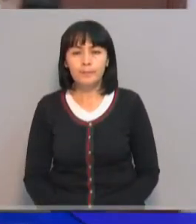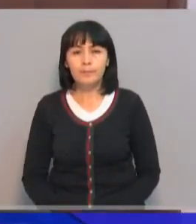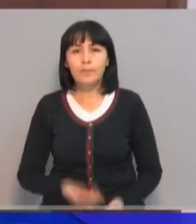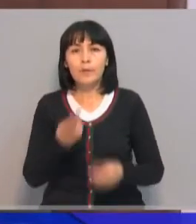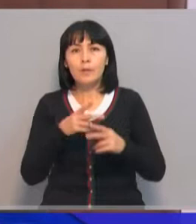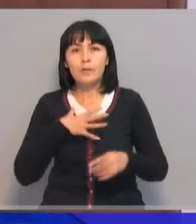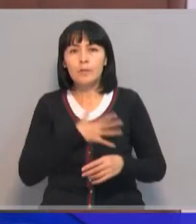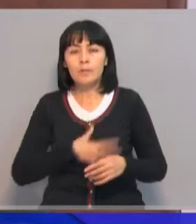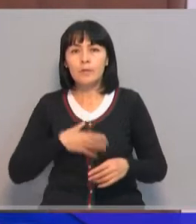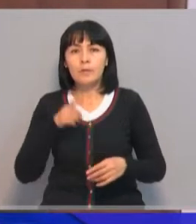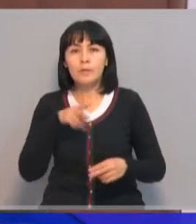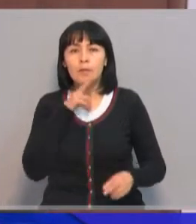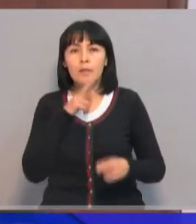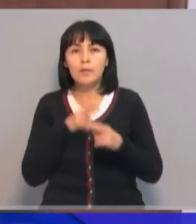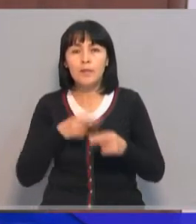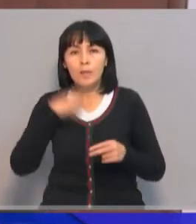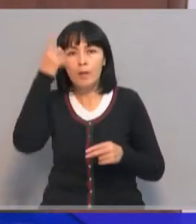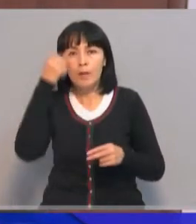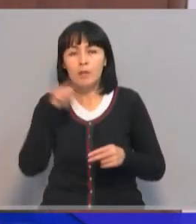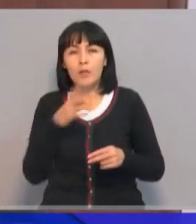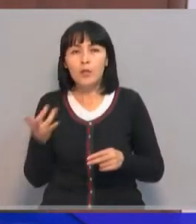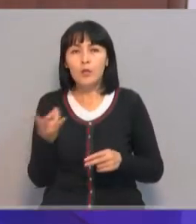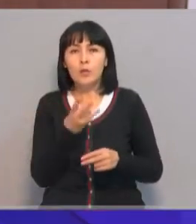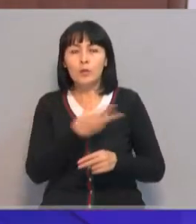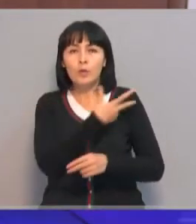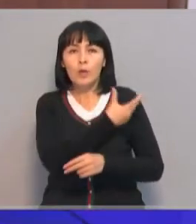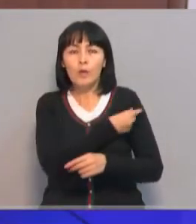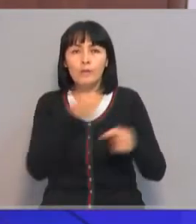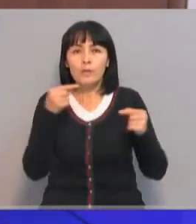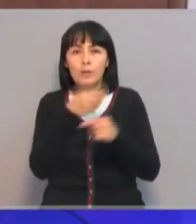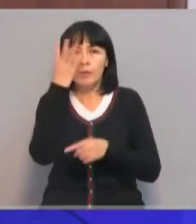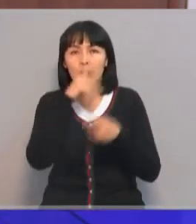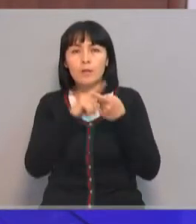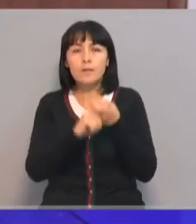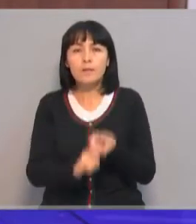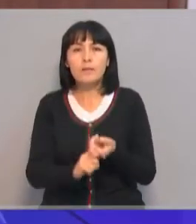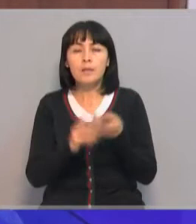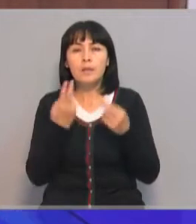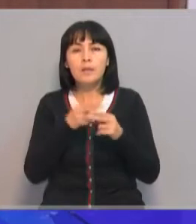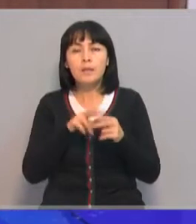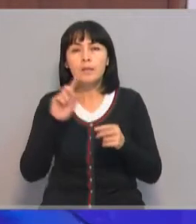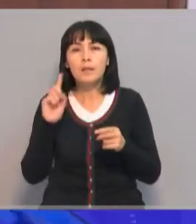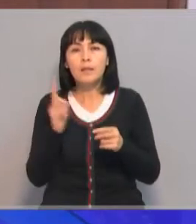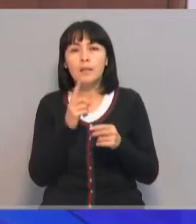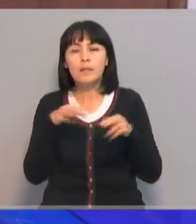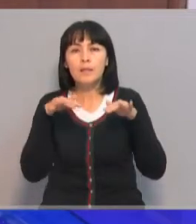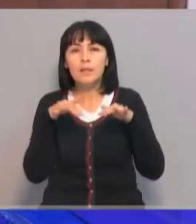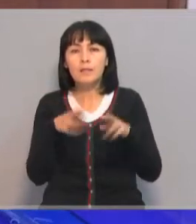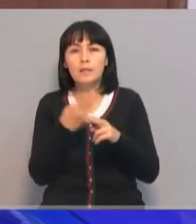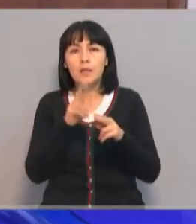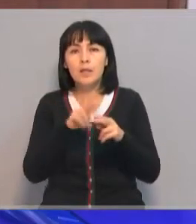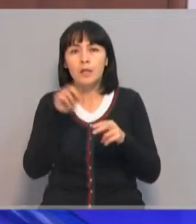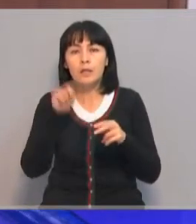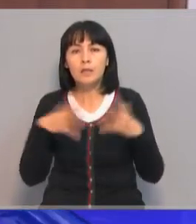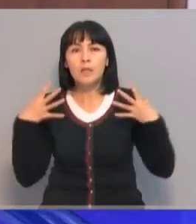Очень переживаю за Мирей. Однако мы понимаем, что необходимо принять вакцину против коронавирусной инфекции. Это единственное верное решение, от которого